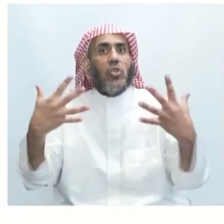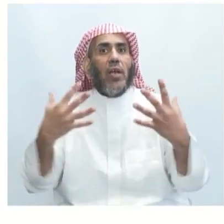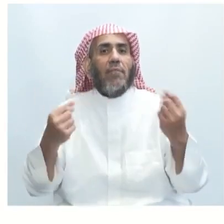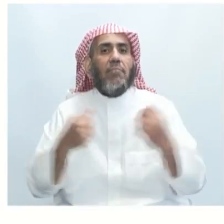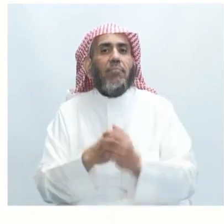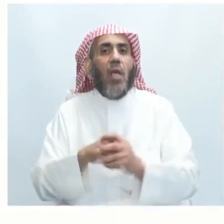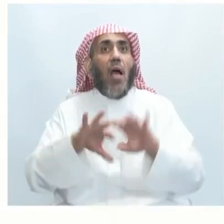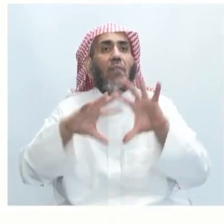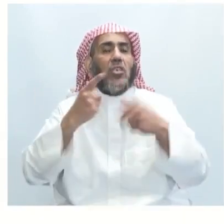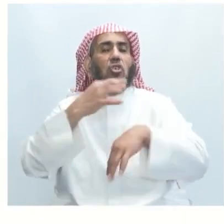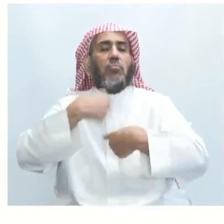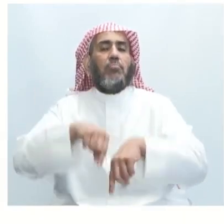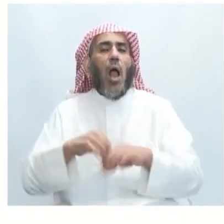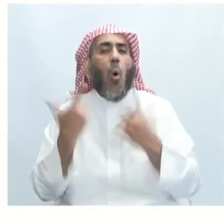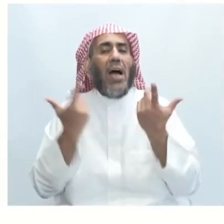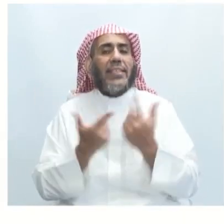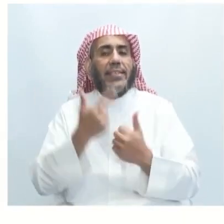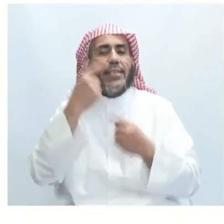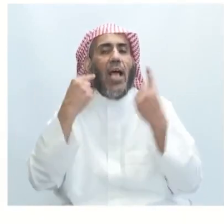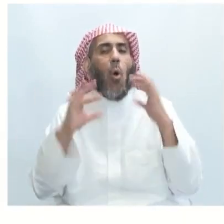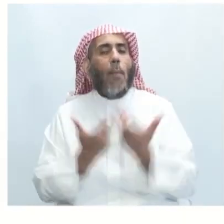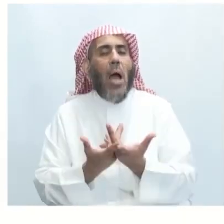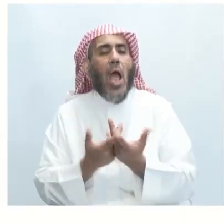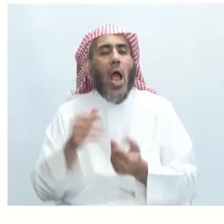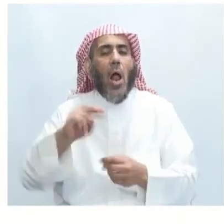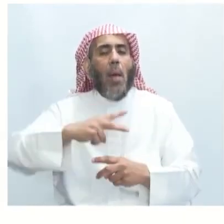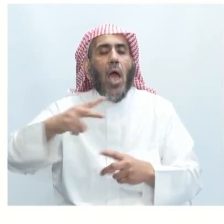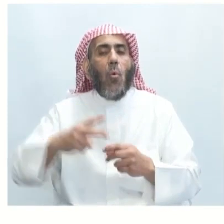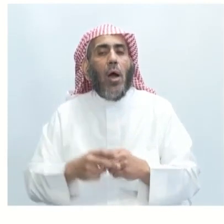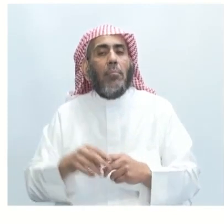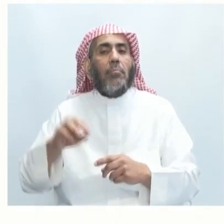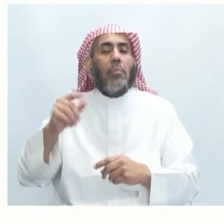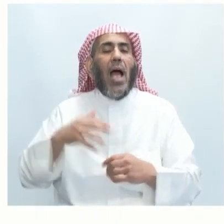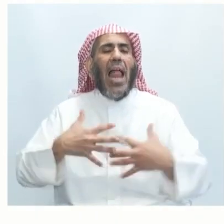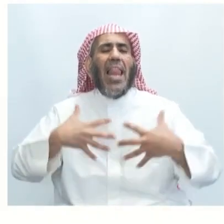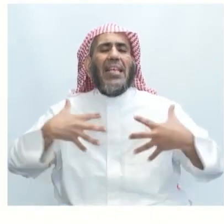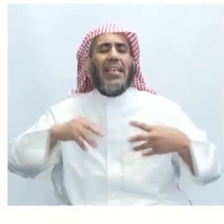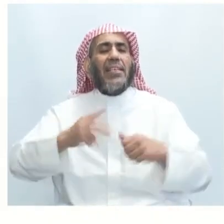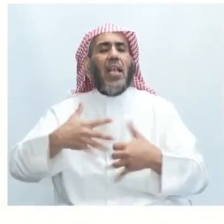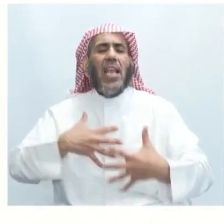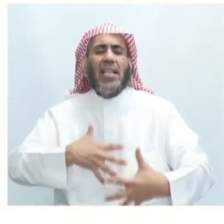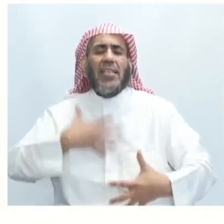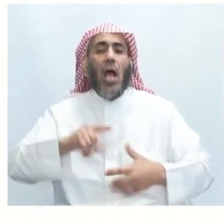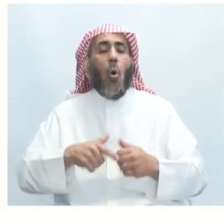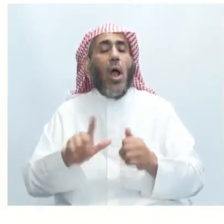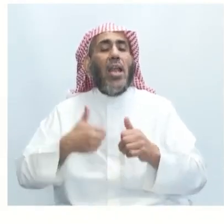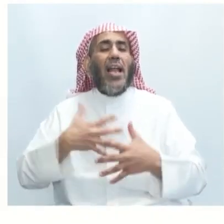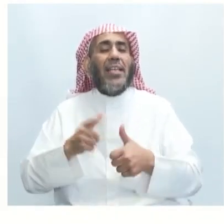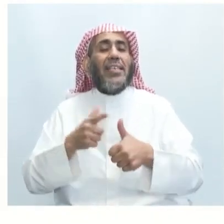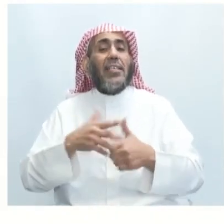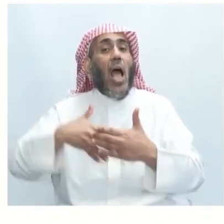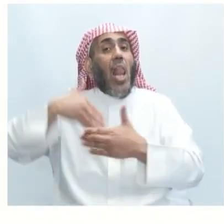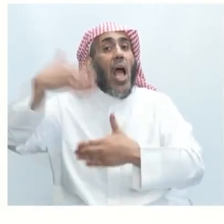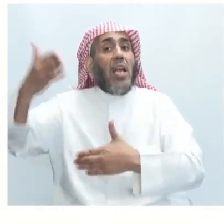انحاء الجسم ما هي انواع الاحساسات اولا الاحساسات